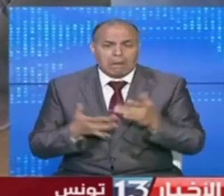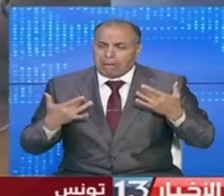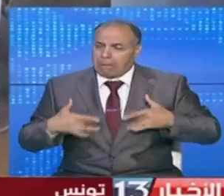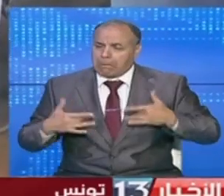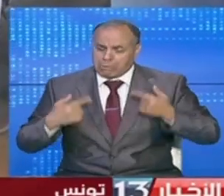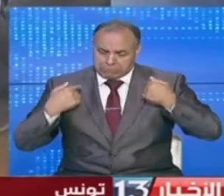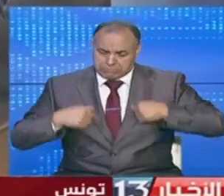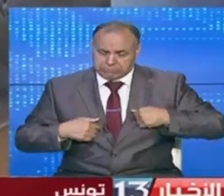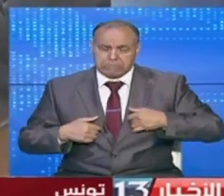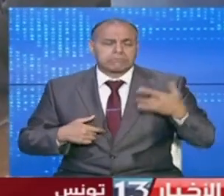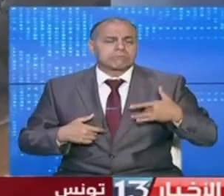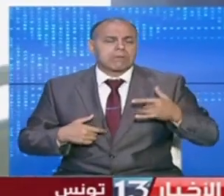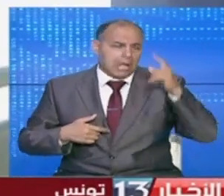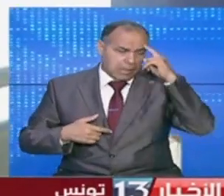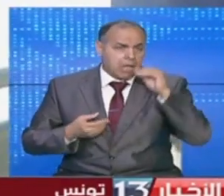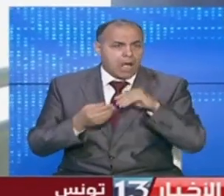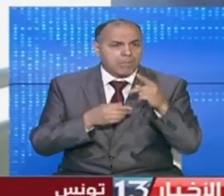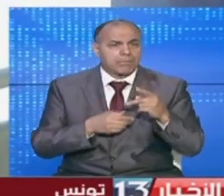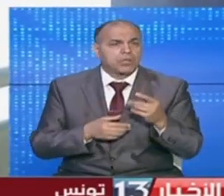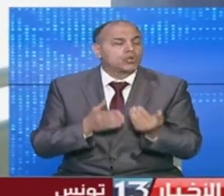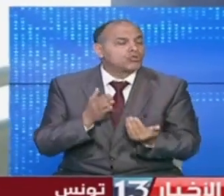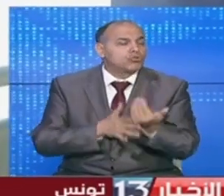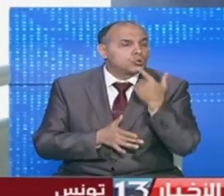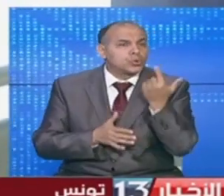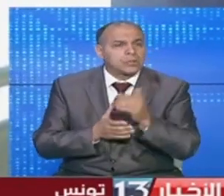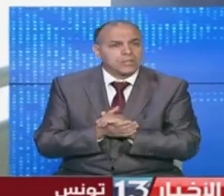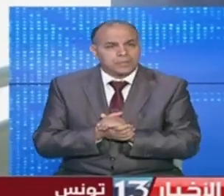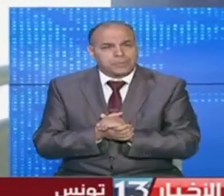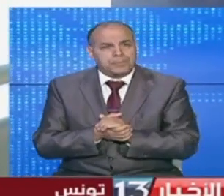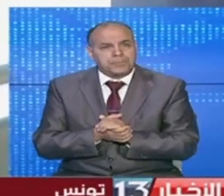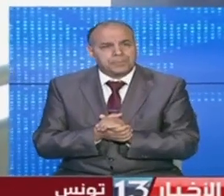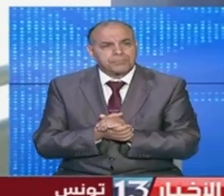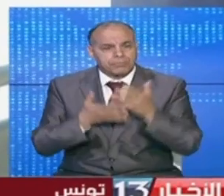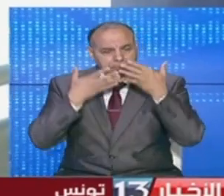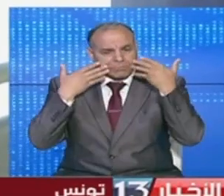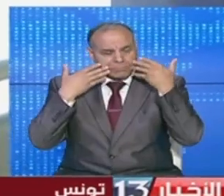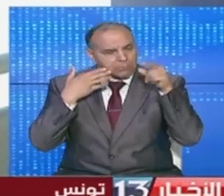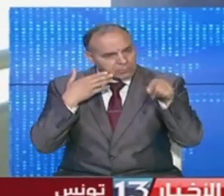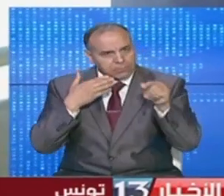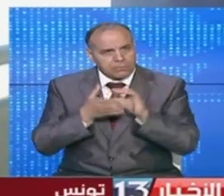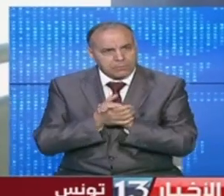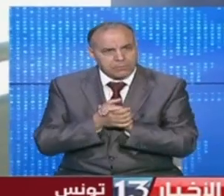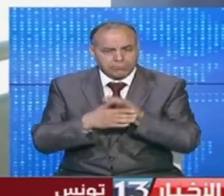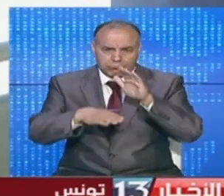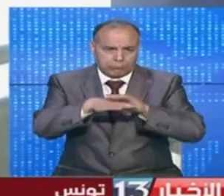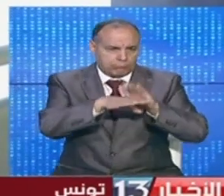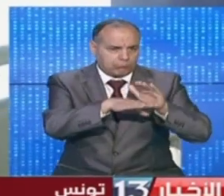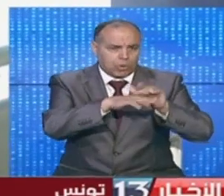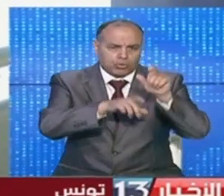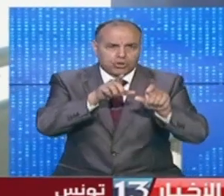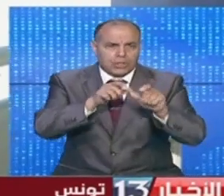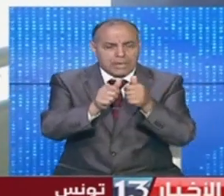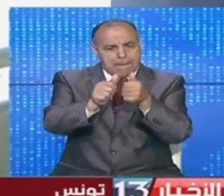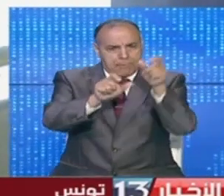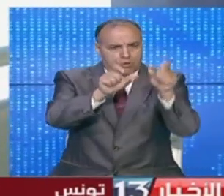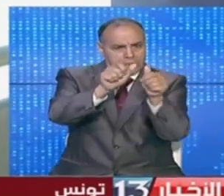على روحه ومستهزئ بالحكاية. دوك جديد بالنسبة لل لي بانو اللي عاملينها في القاع، يزيدوا يوعيوا الناس اكثر باش ياخذوا مسافه